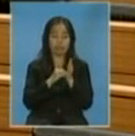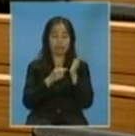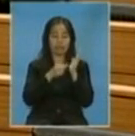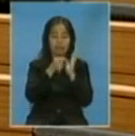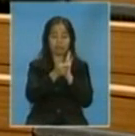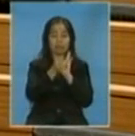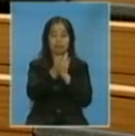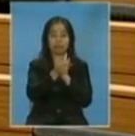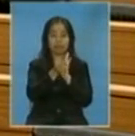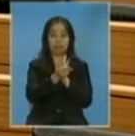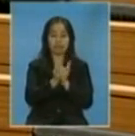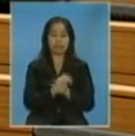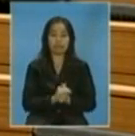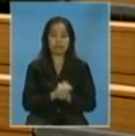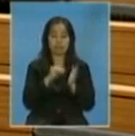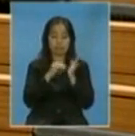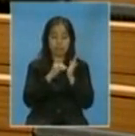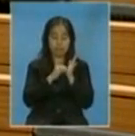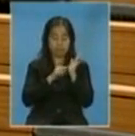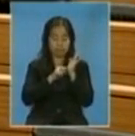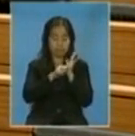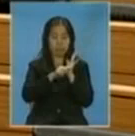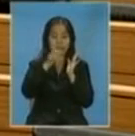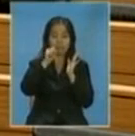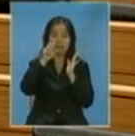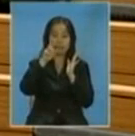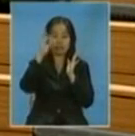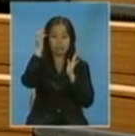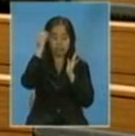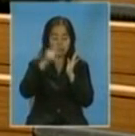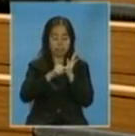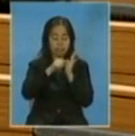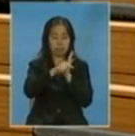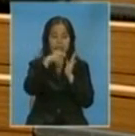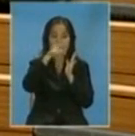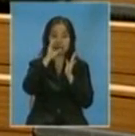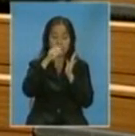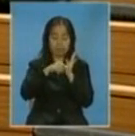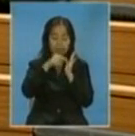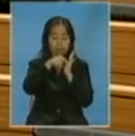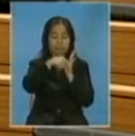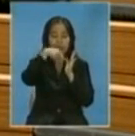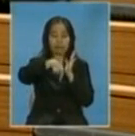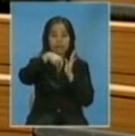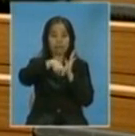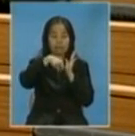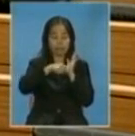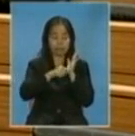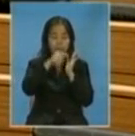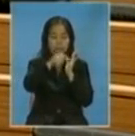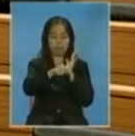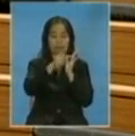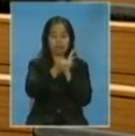ายครับออกจากกรุงเทพผ่านสระบุรีผ่านภาชีผ่านนครราชสีมาแล้วก็ผ่านขอน